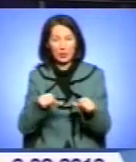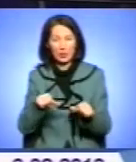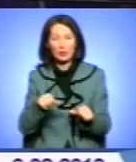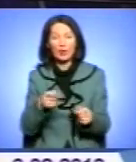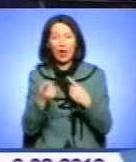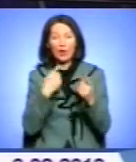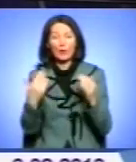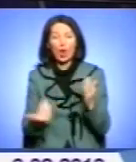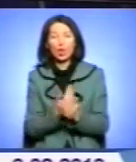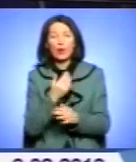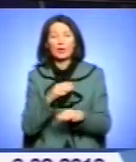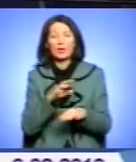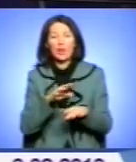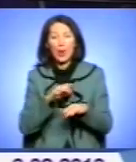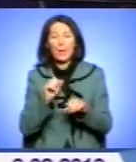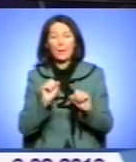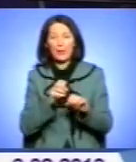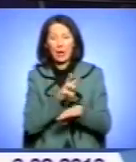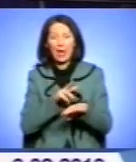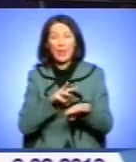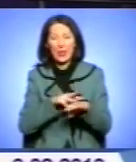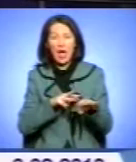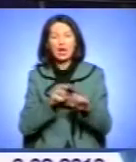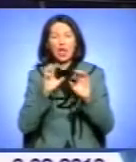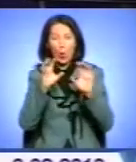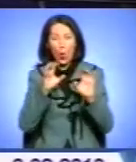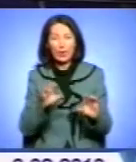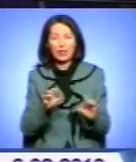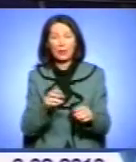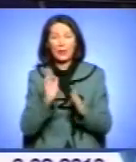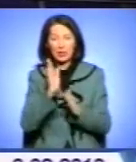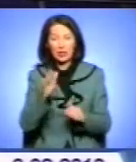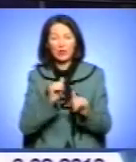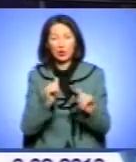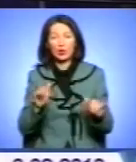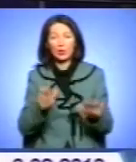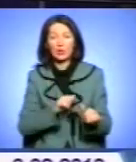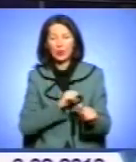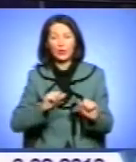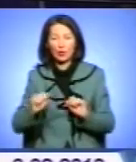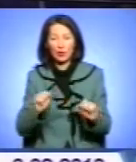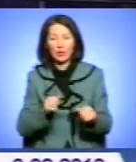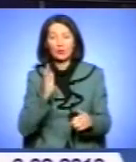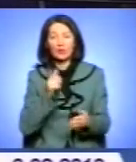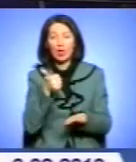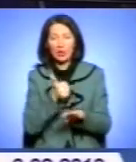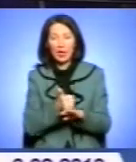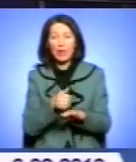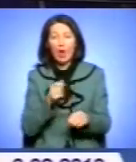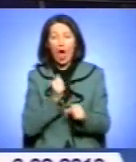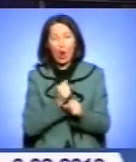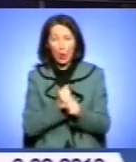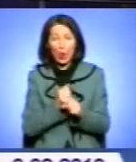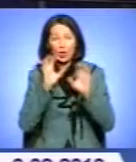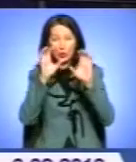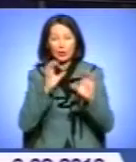кримінальний процесуальний кодекс, а також про перспективи розвитку місцевого самоврядування. Пріоритетами роботи Конституційної асамблеї, на думку